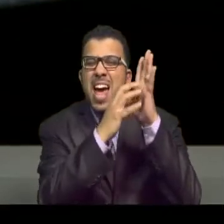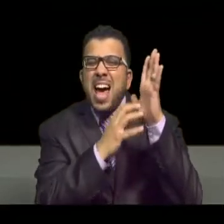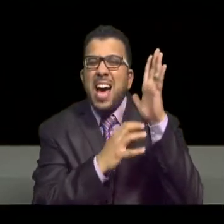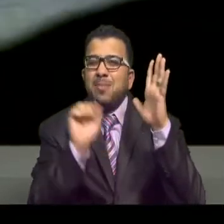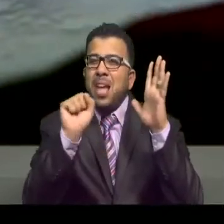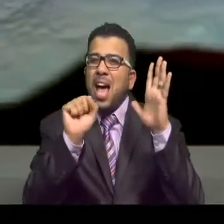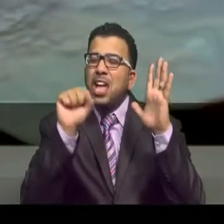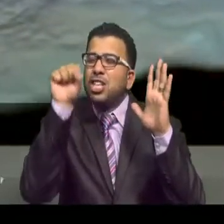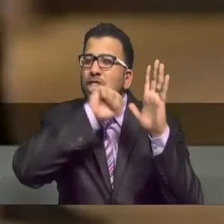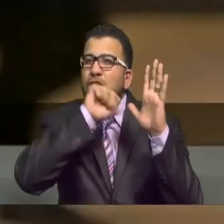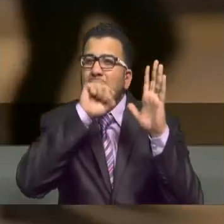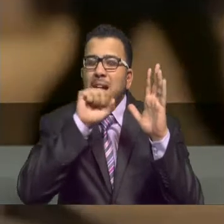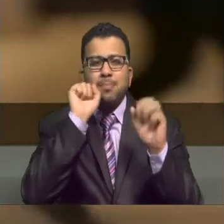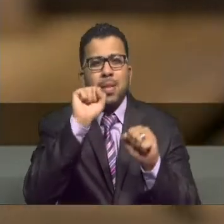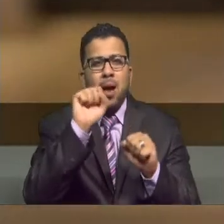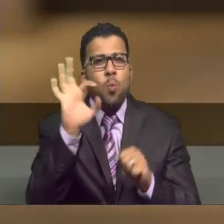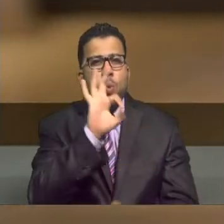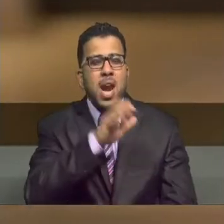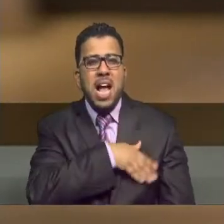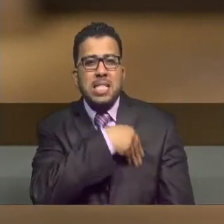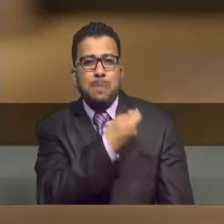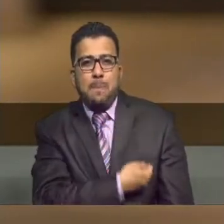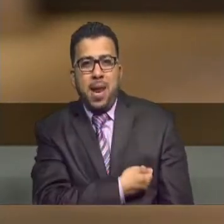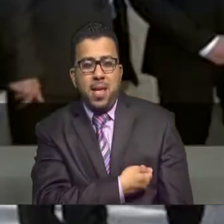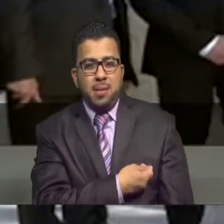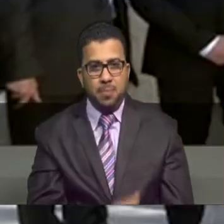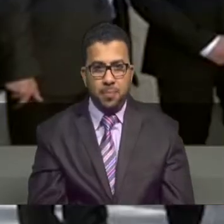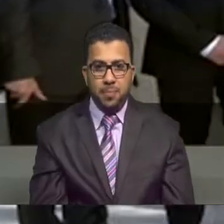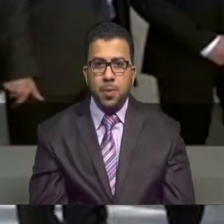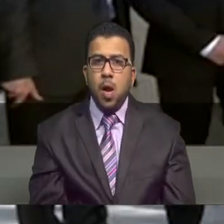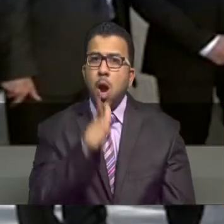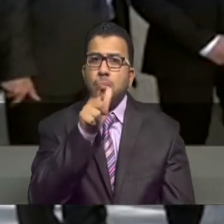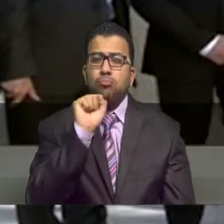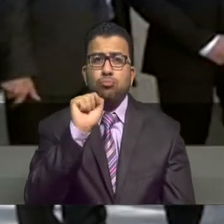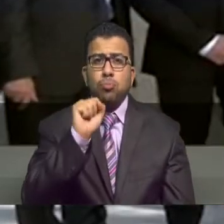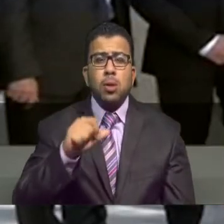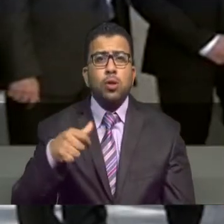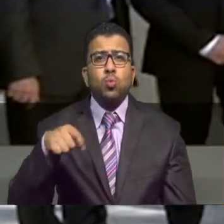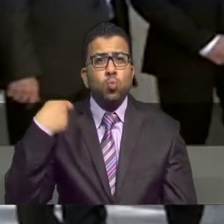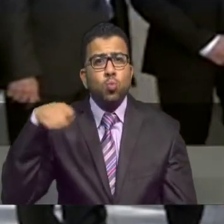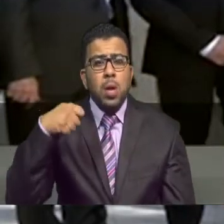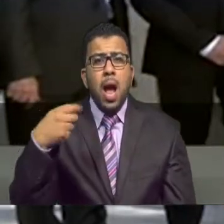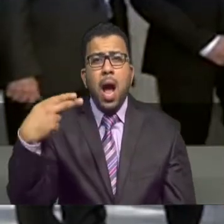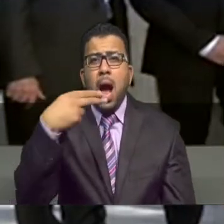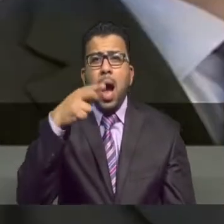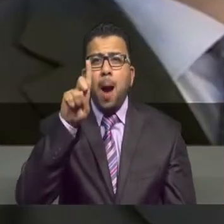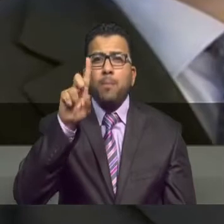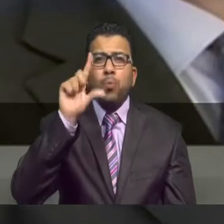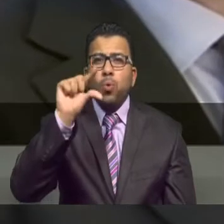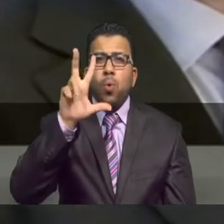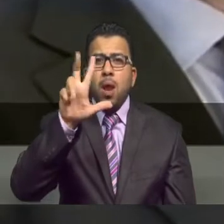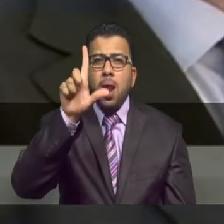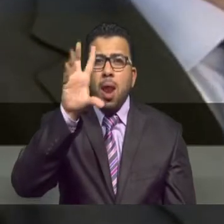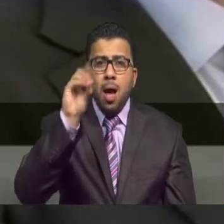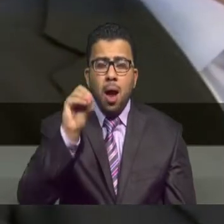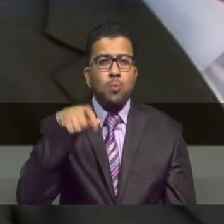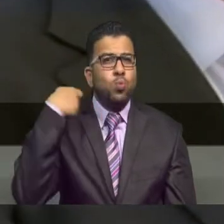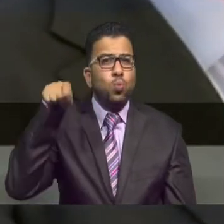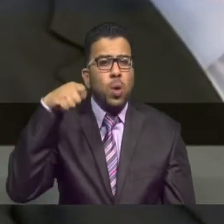بمقر المتحف الوطني للآثار بالعاصمة الإسبانية. كان سعادة عبد الله بن محمد العويس رئيس